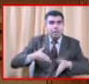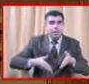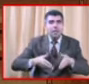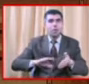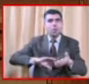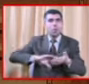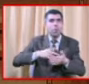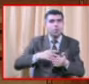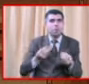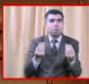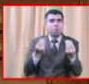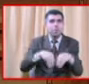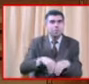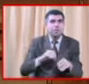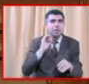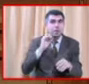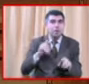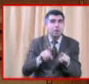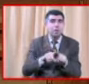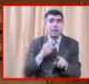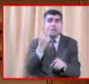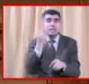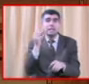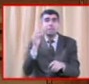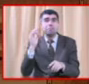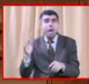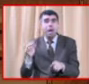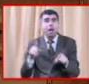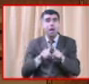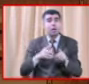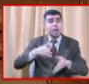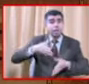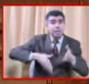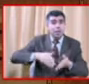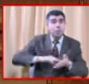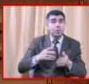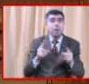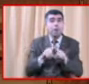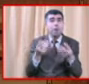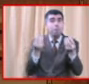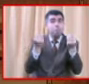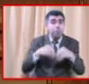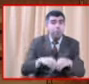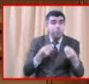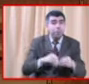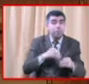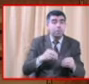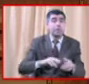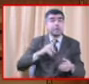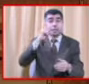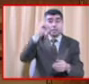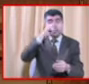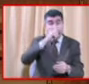الجسور، هناك من يقول ان 300 قنطره اتلفت، عدد من الطرق مهمه اتلفت،